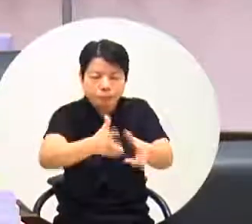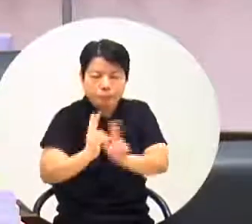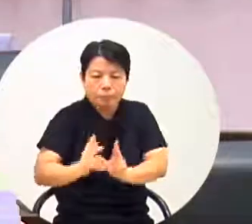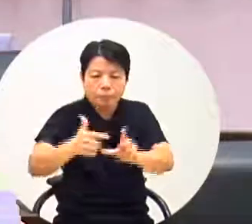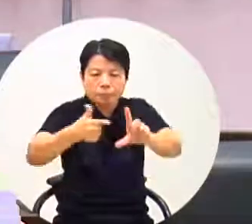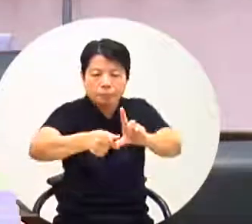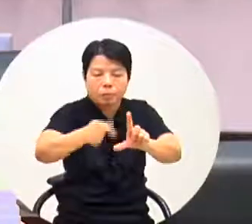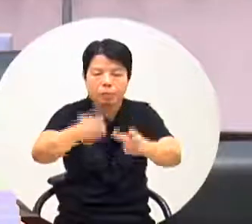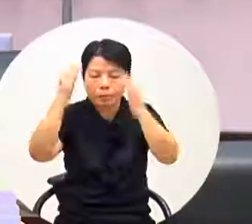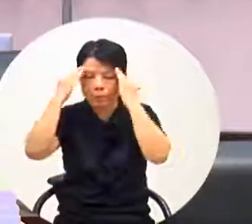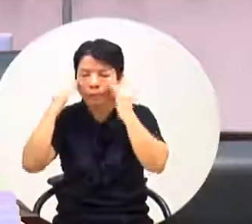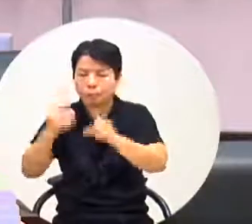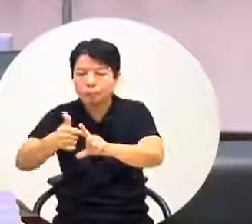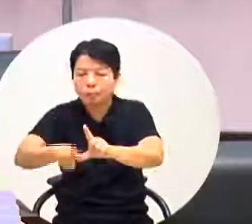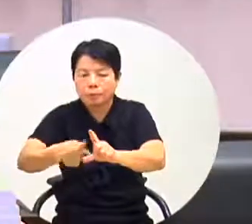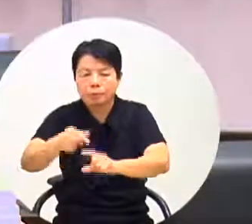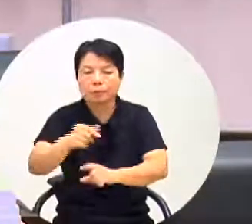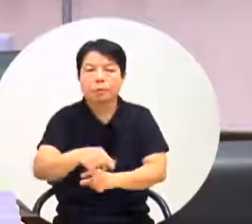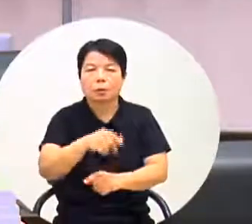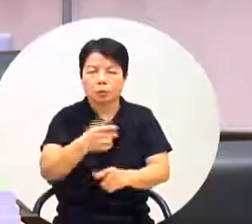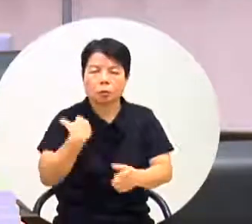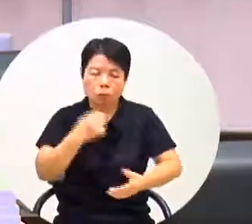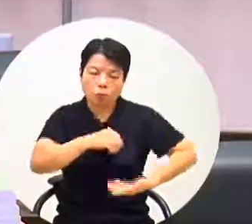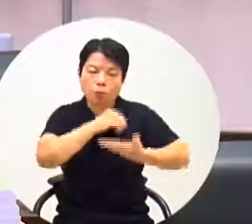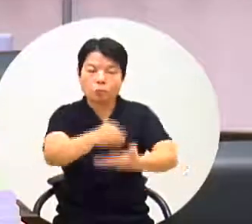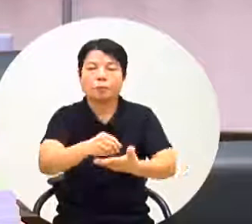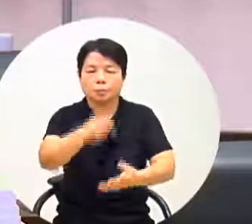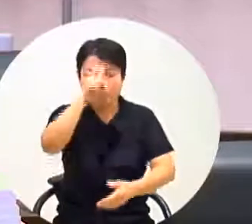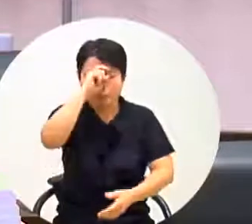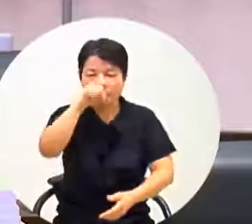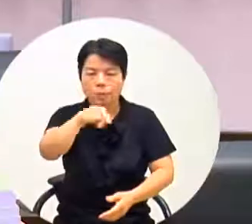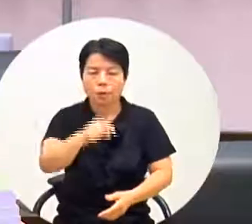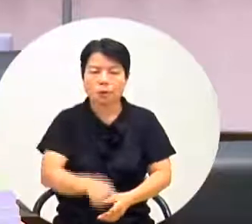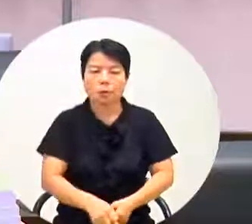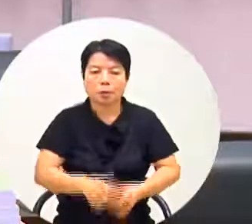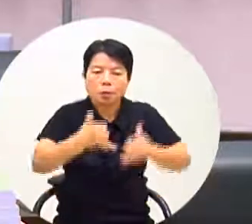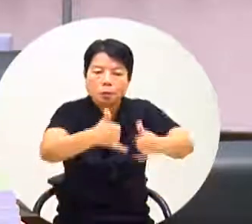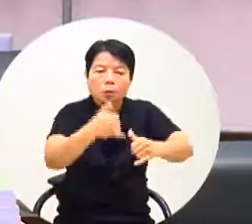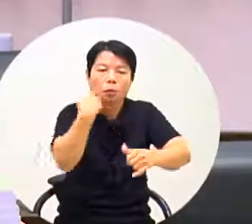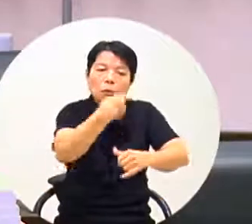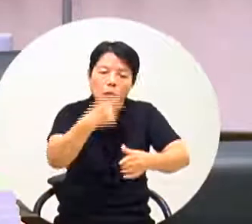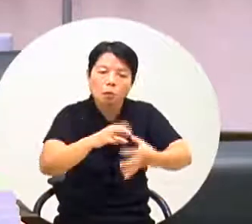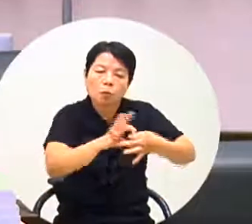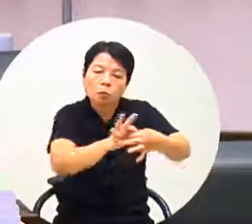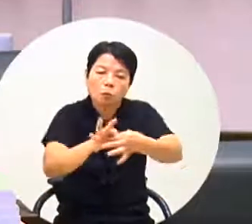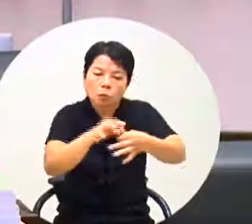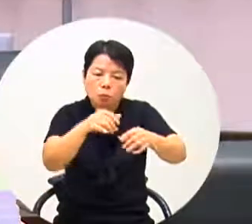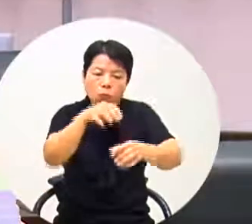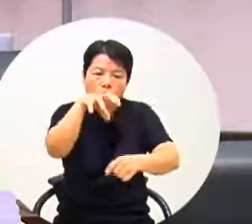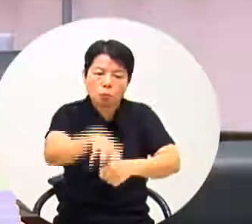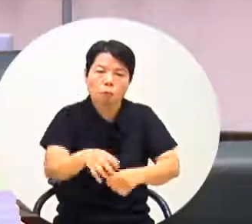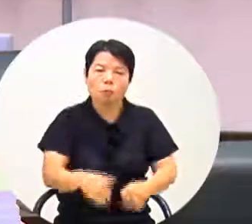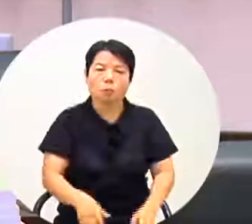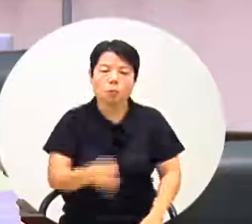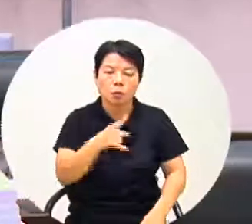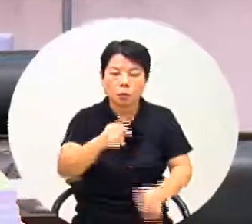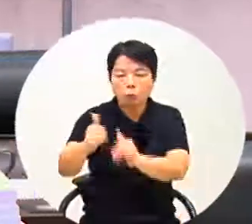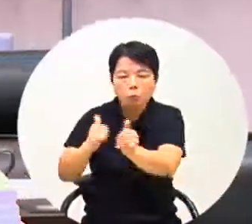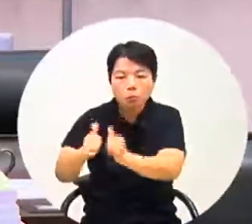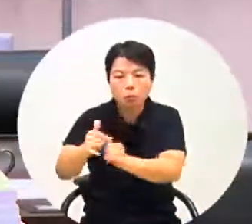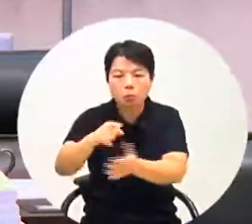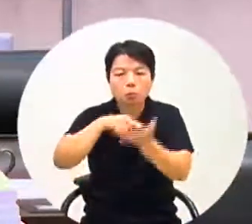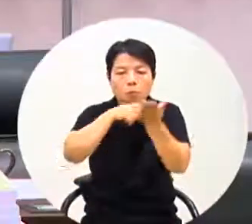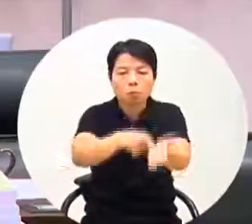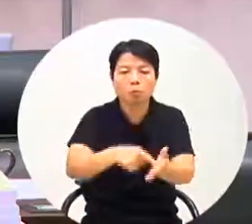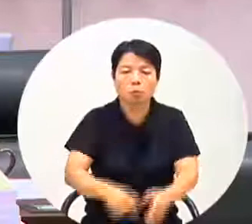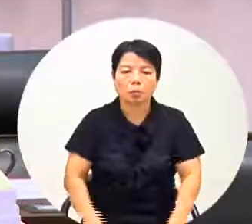区。这个窟，我建议，希望在那个路口衔接处有百姓陈情，因为公务局已经